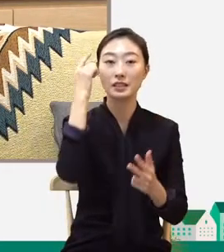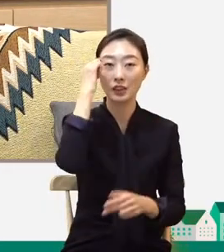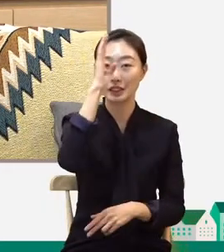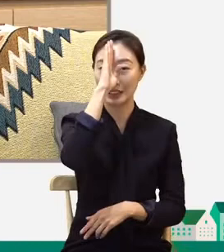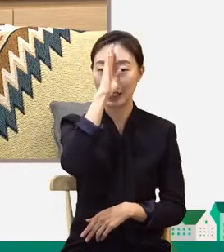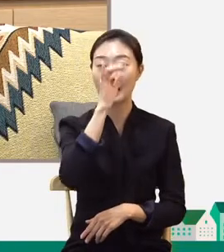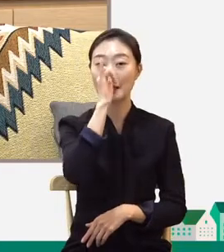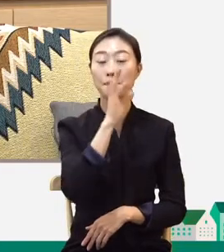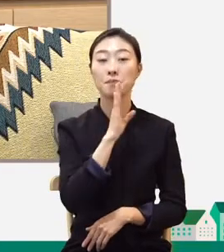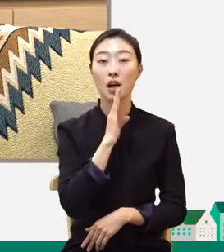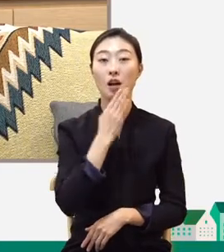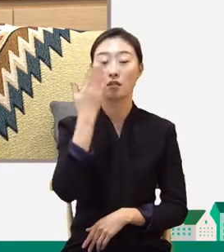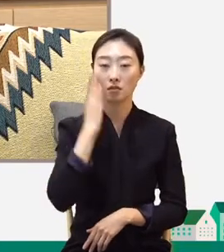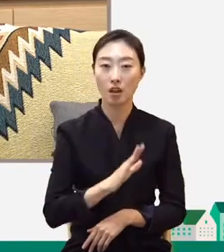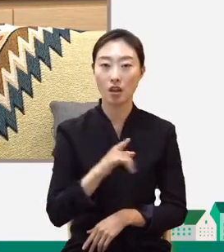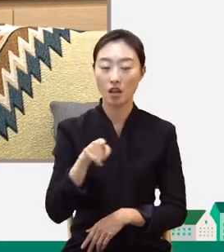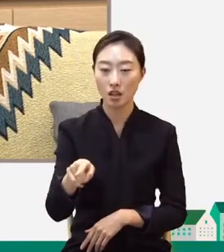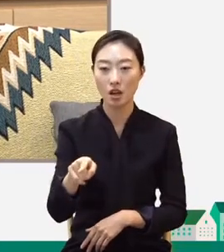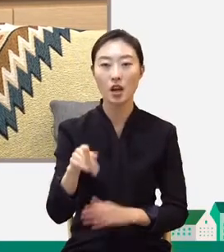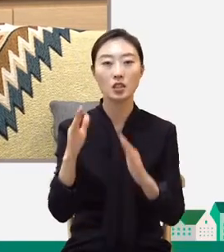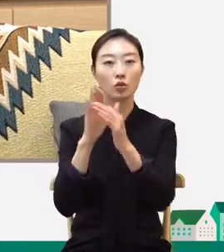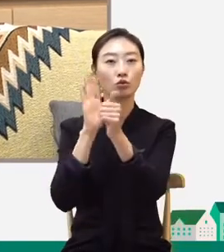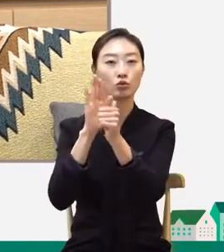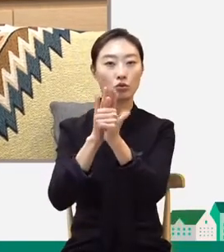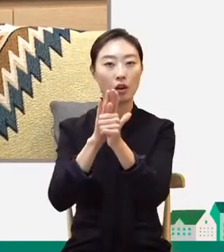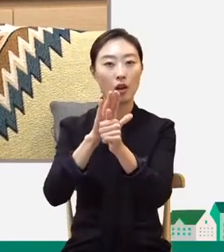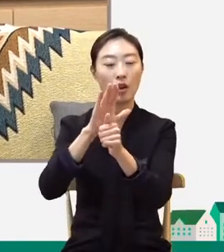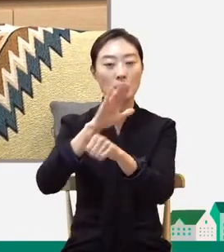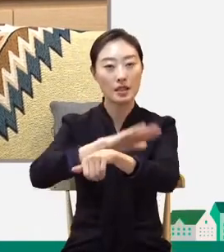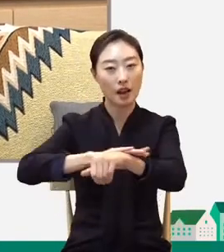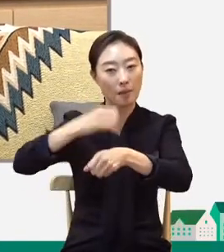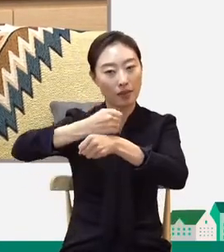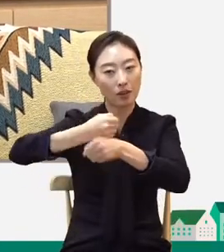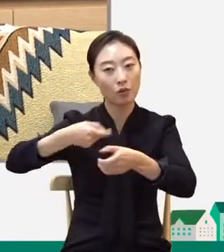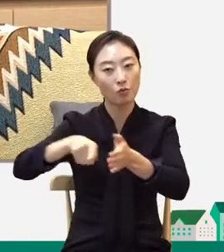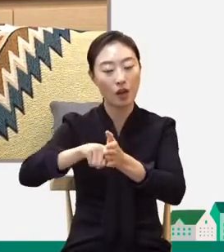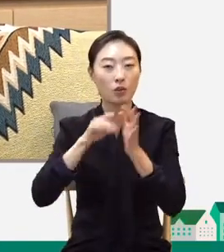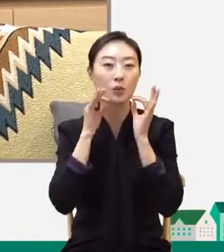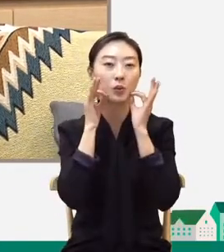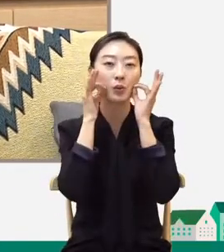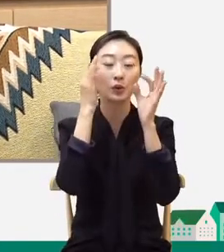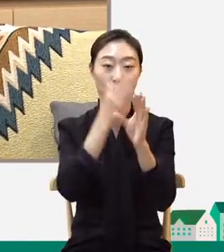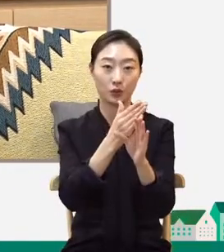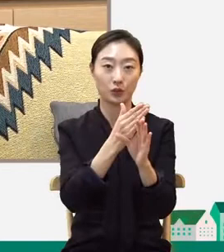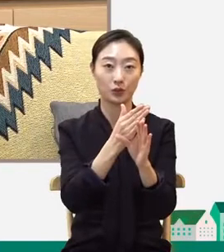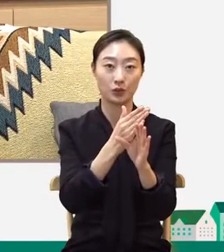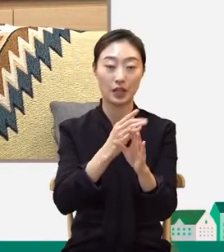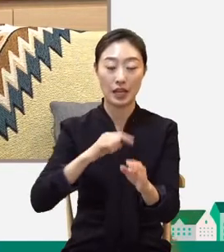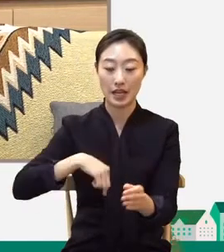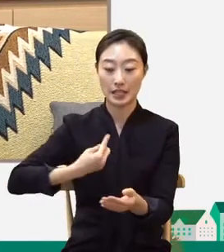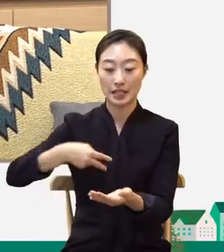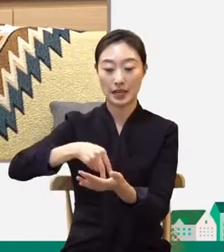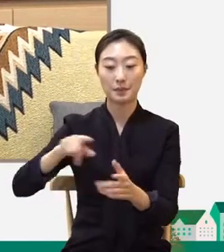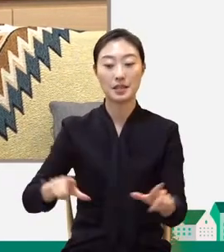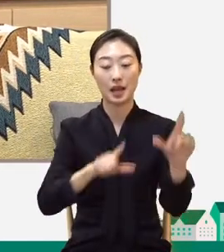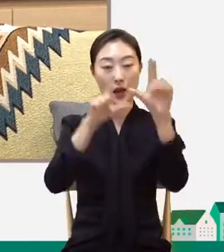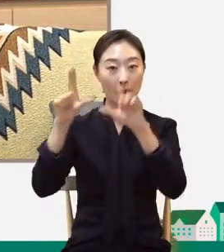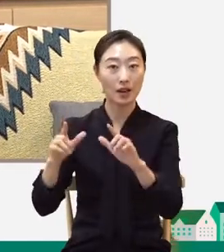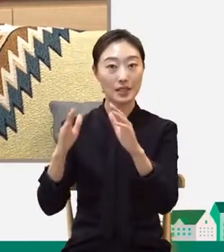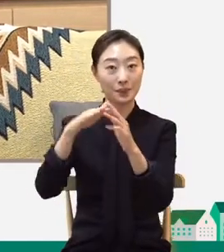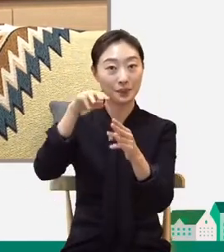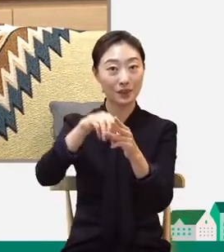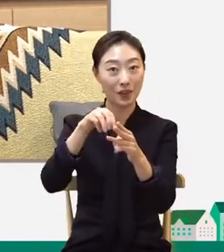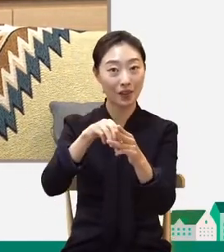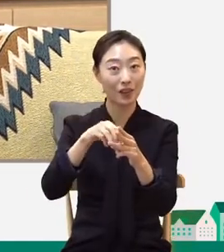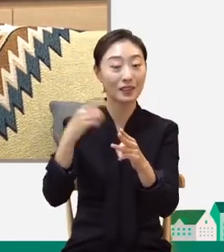이 지원주택의 모델을 만들기 위해서 굉장히 많이 노력하고 계셔요. 여러분들 이제 자립생활주택이라는 걸 들어보셨을 텐데